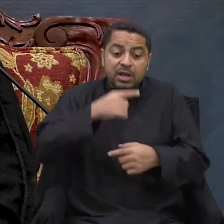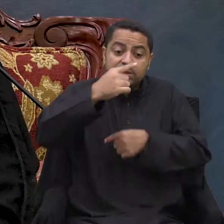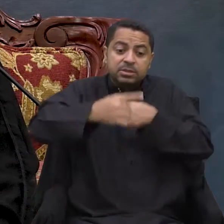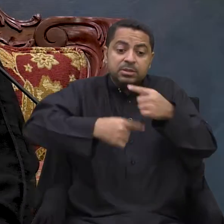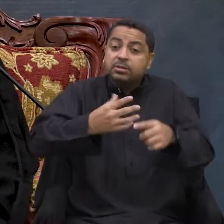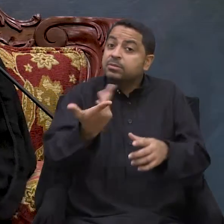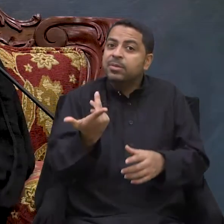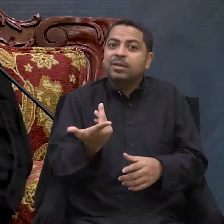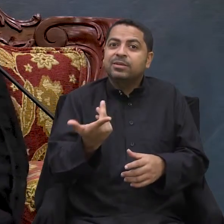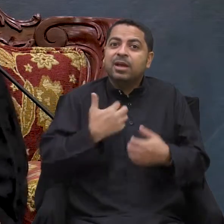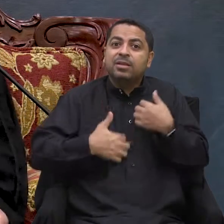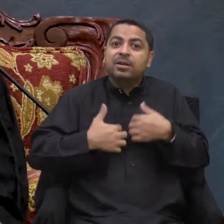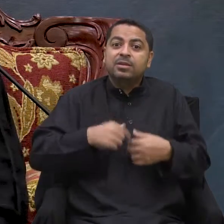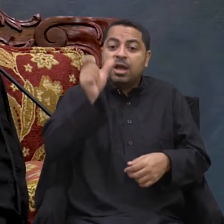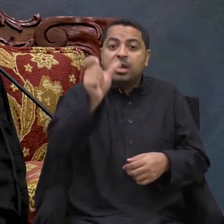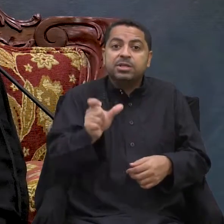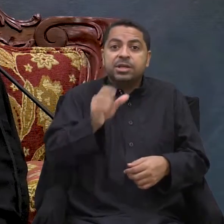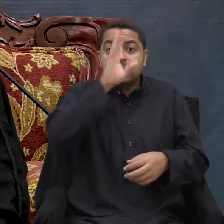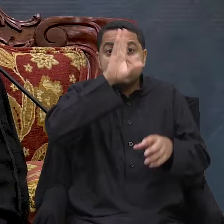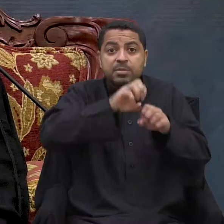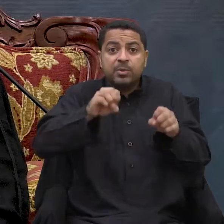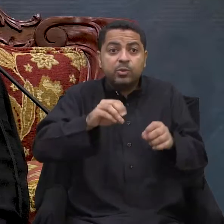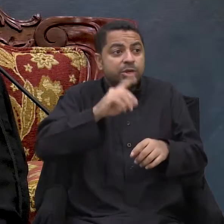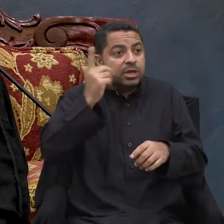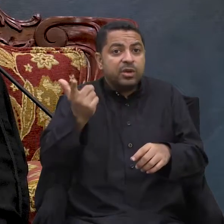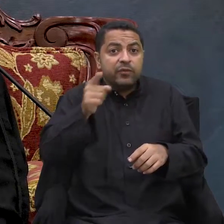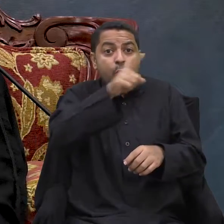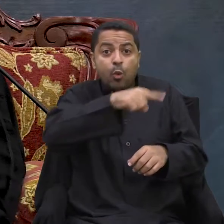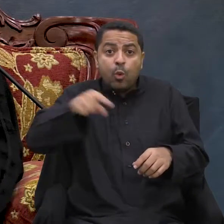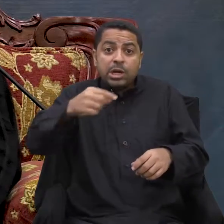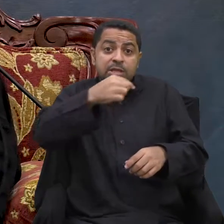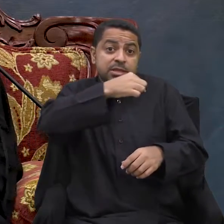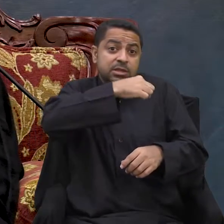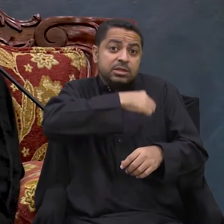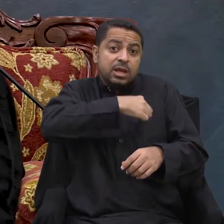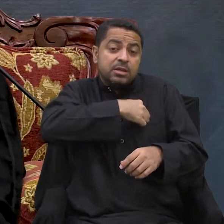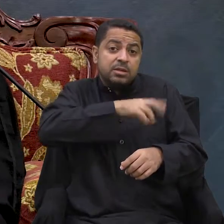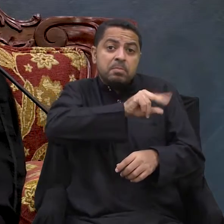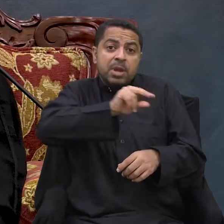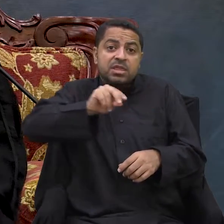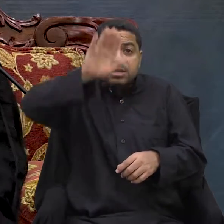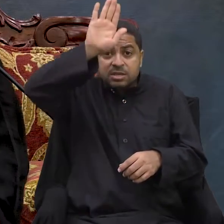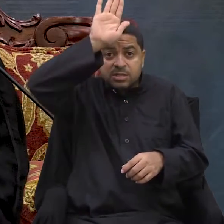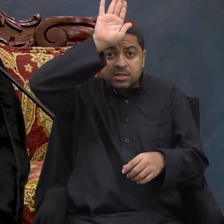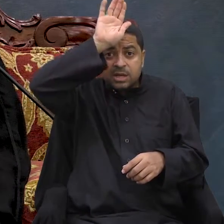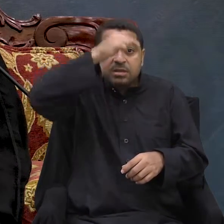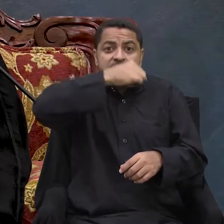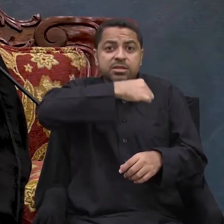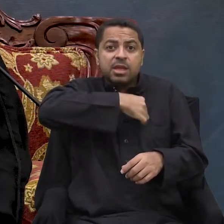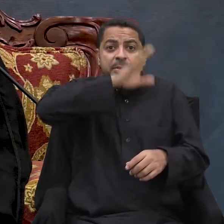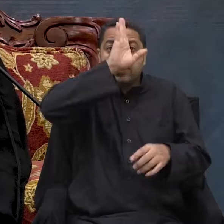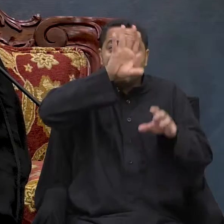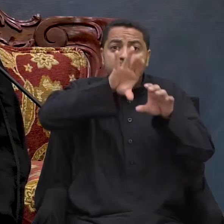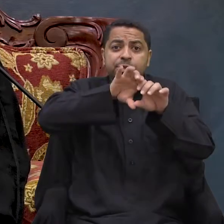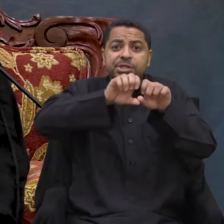هذا؟ أي قدرة هذه؟ أي سلطة هذه يملكها